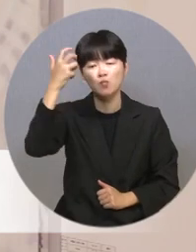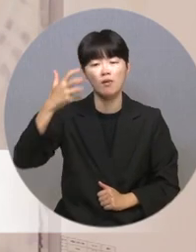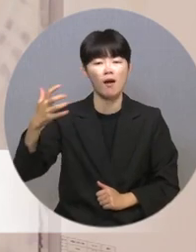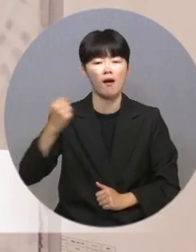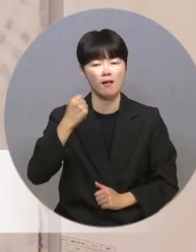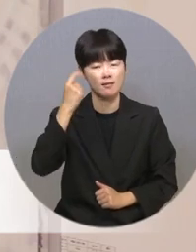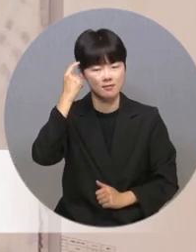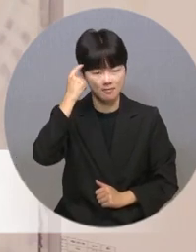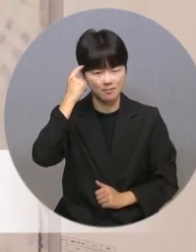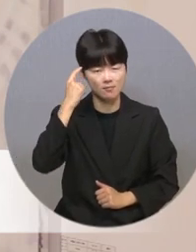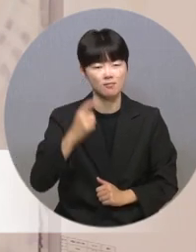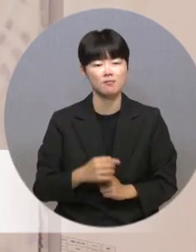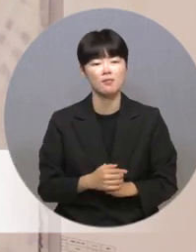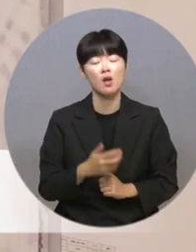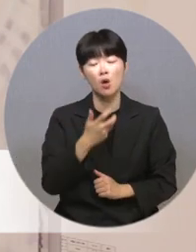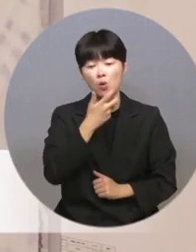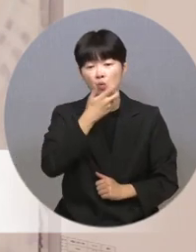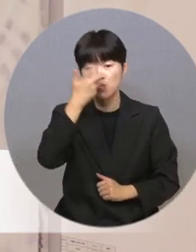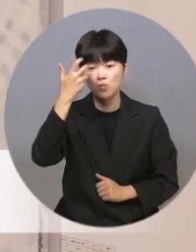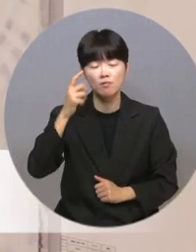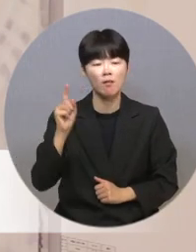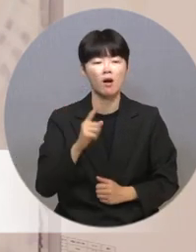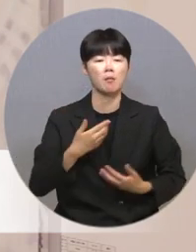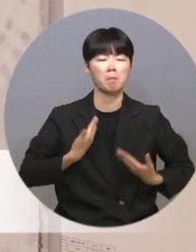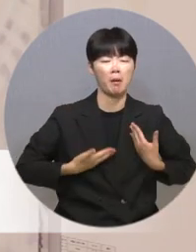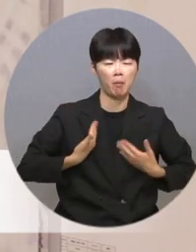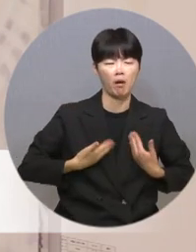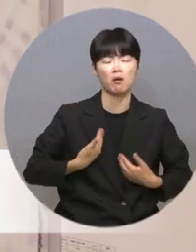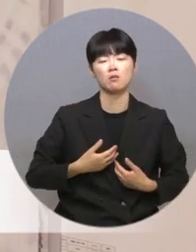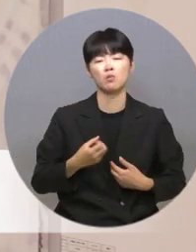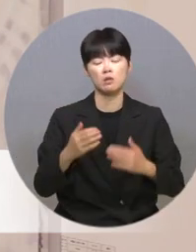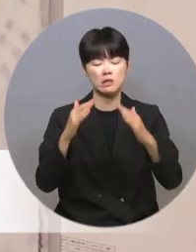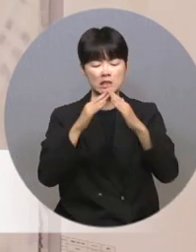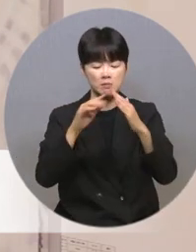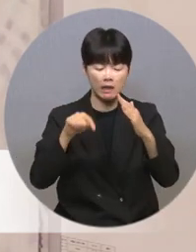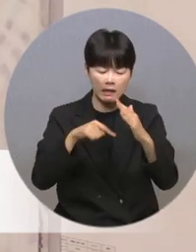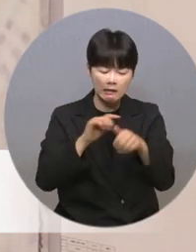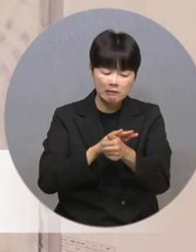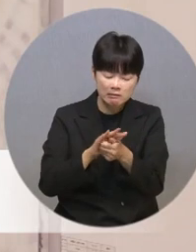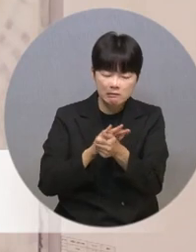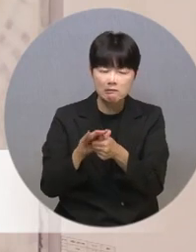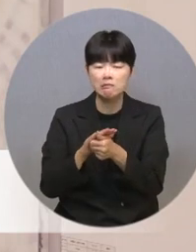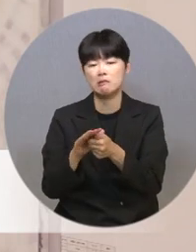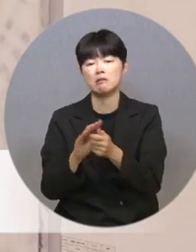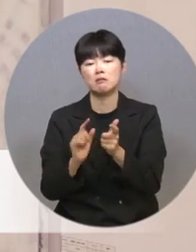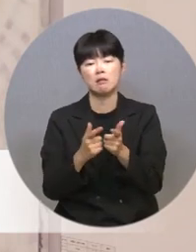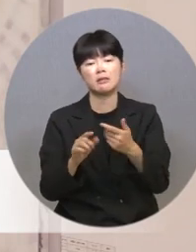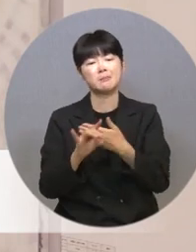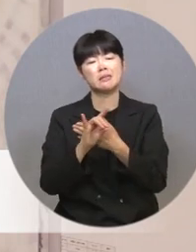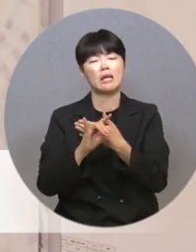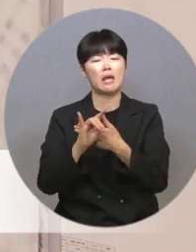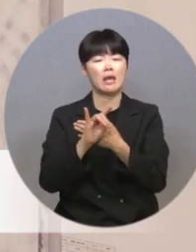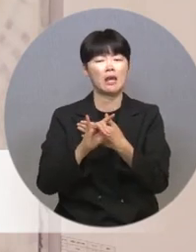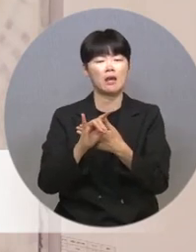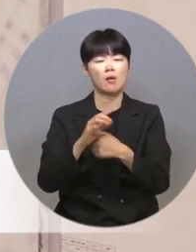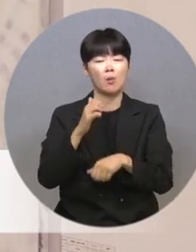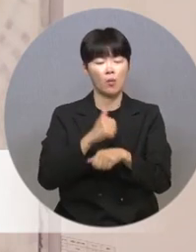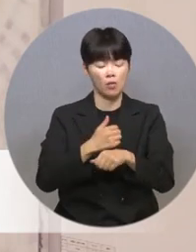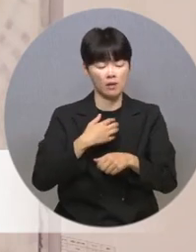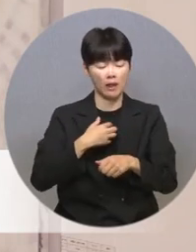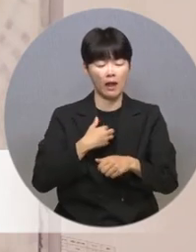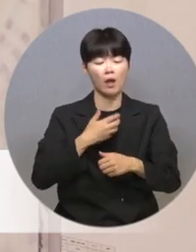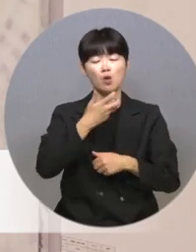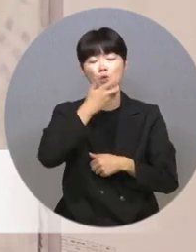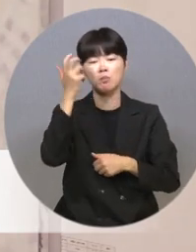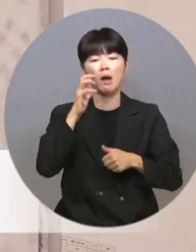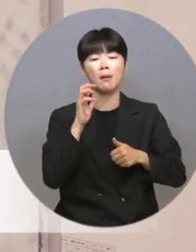있다고 생각해요. 그런데 그 꿈을 바쁘다는 핑계로 또 이제 살림한다는 그런 핑계로